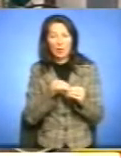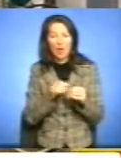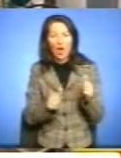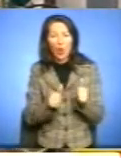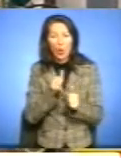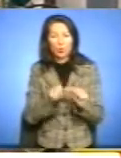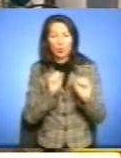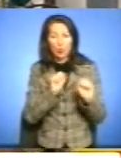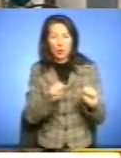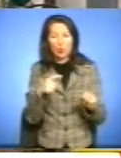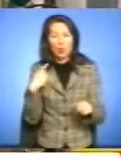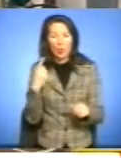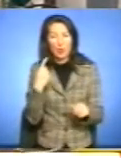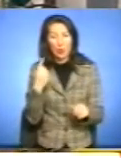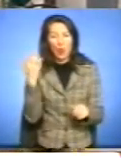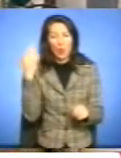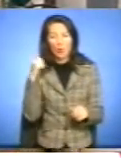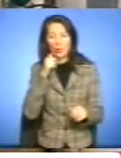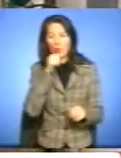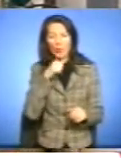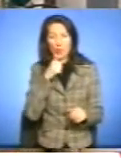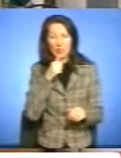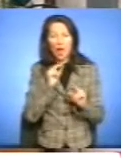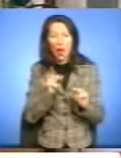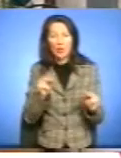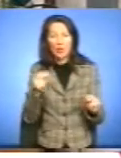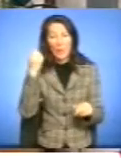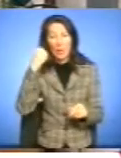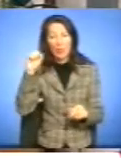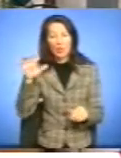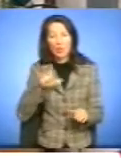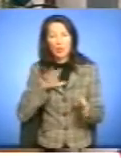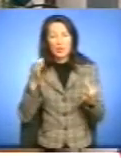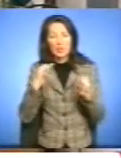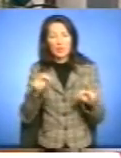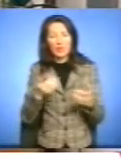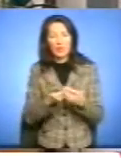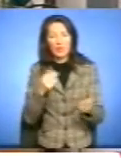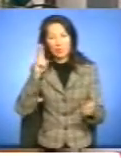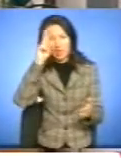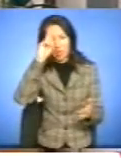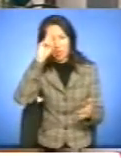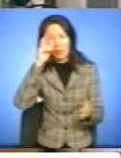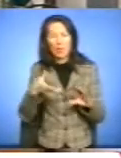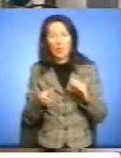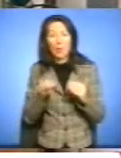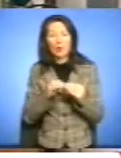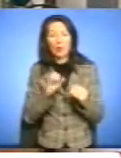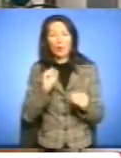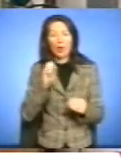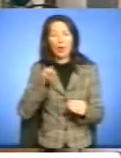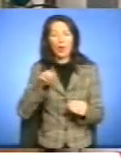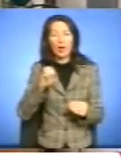конкурсу захисту обласного в минулому році учні-переможці були звільнені від державної підсумкової атестації з